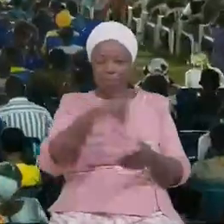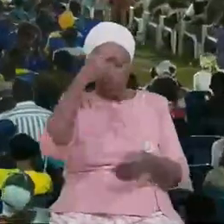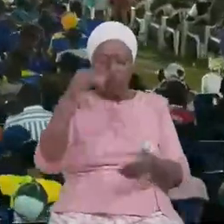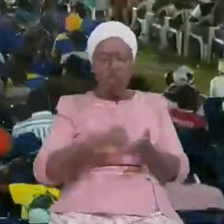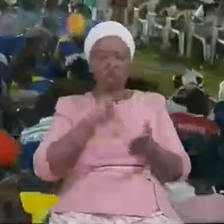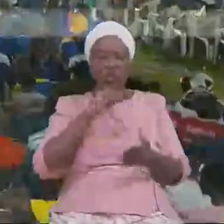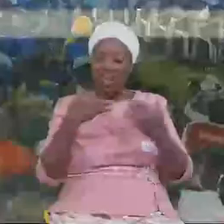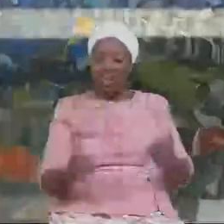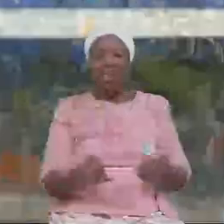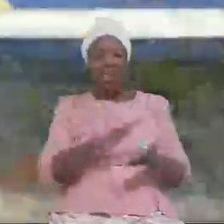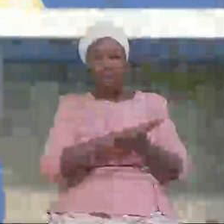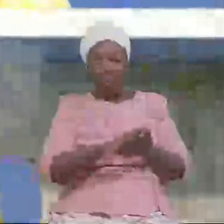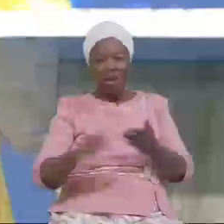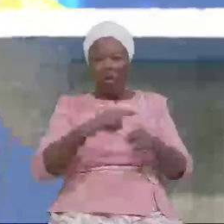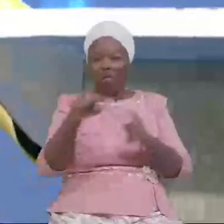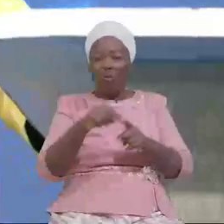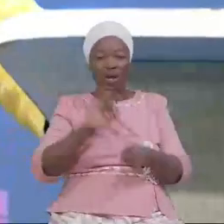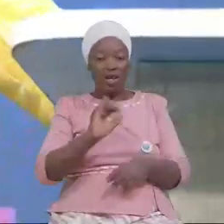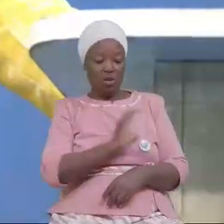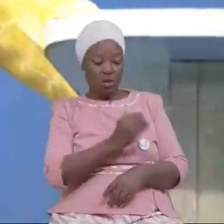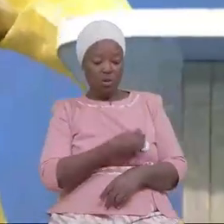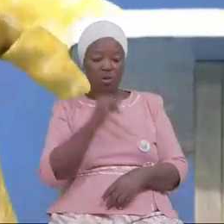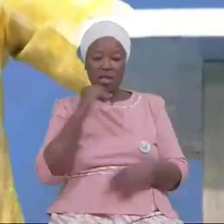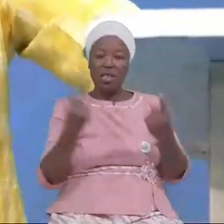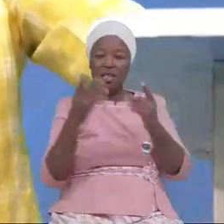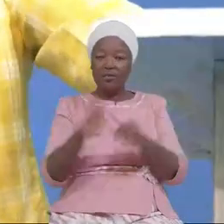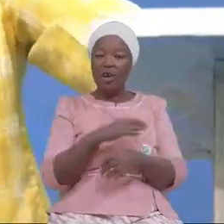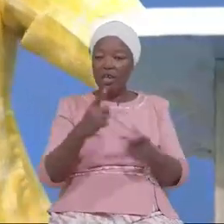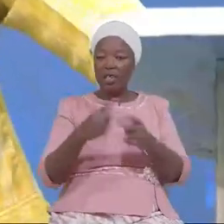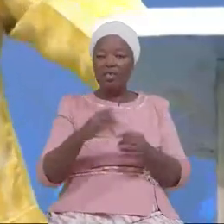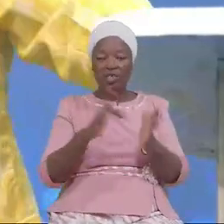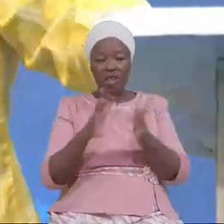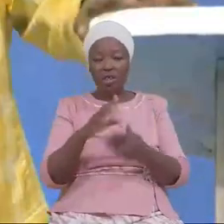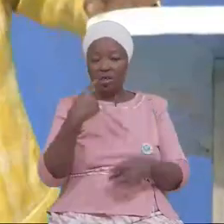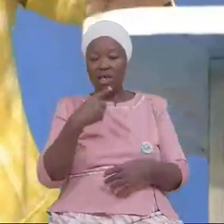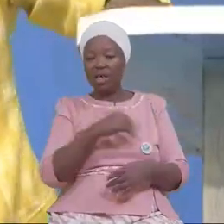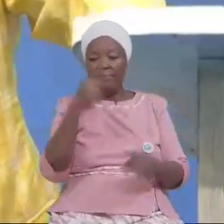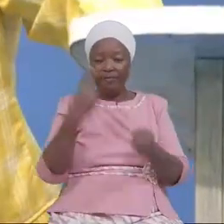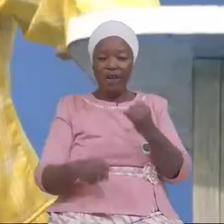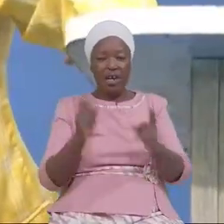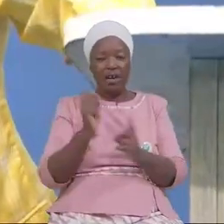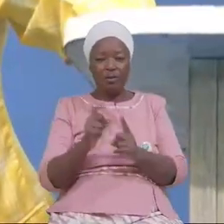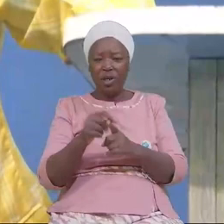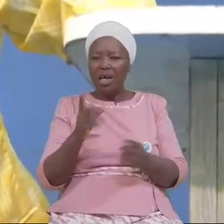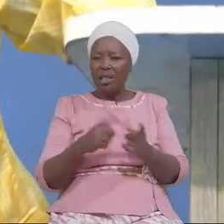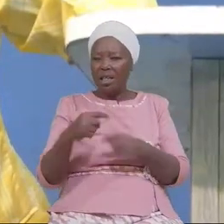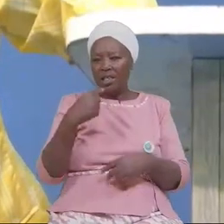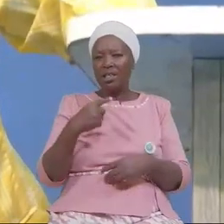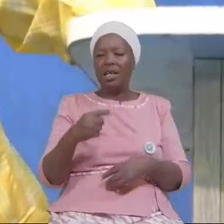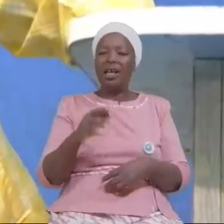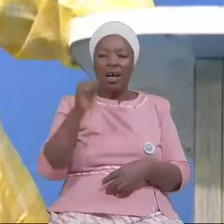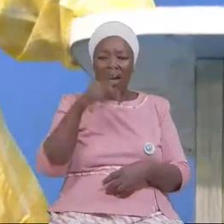âme est pécheresse et que Jésus a déclaré la parole finale et dit que